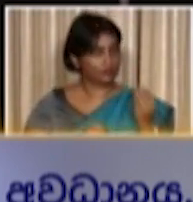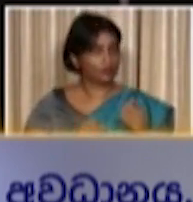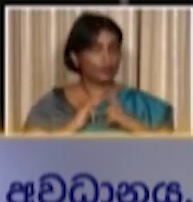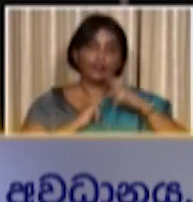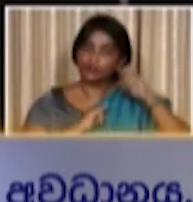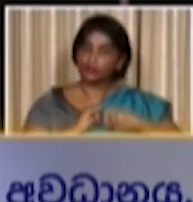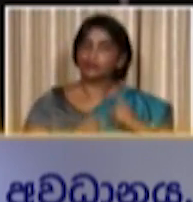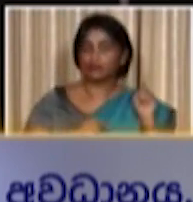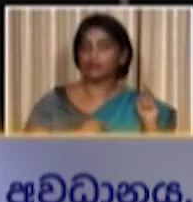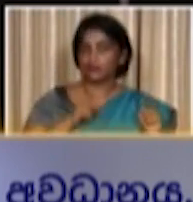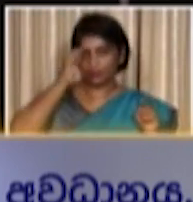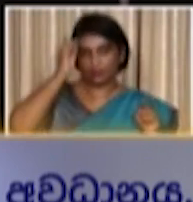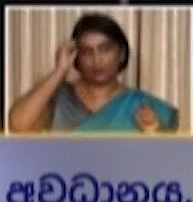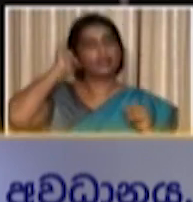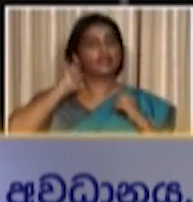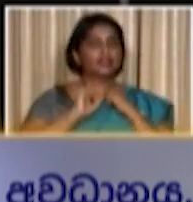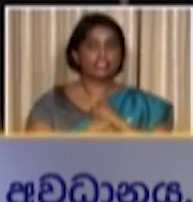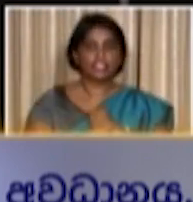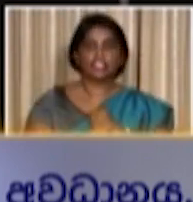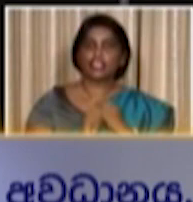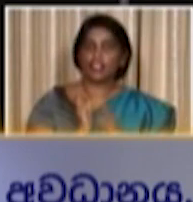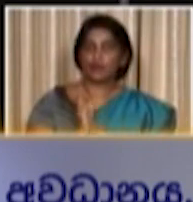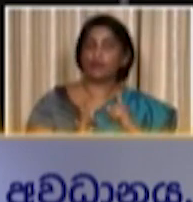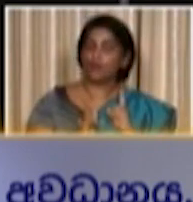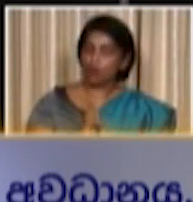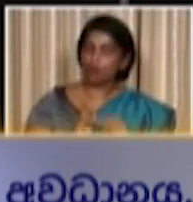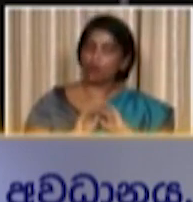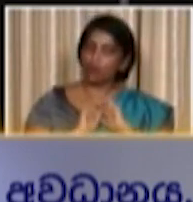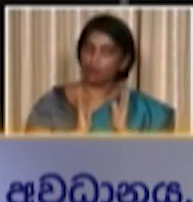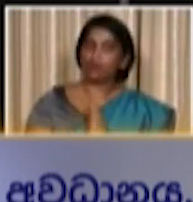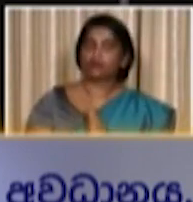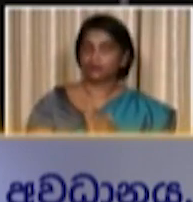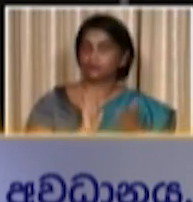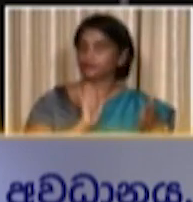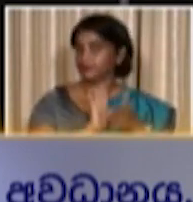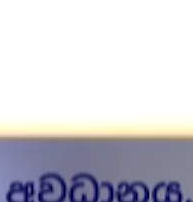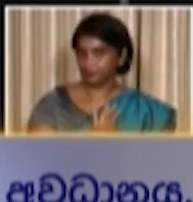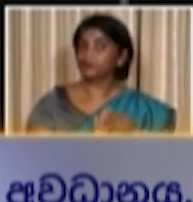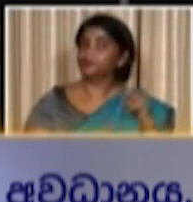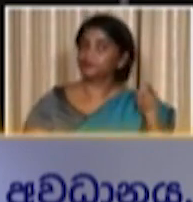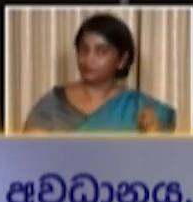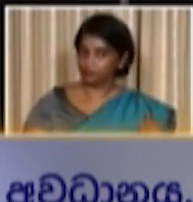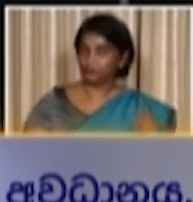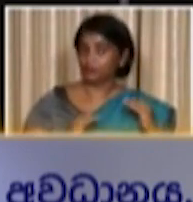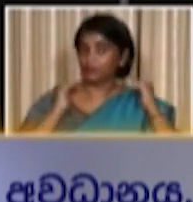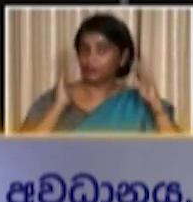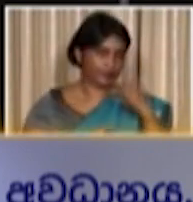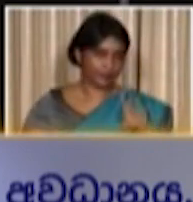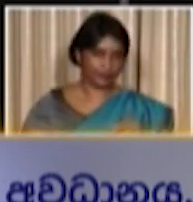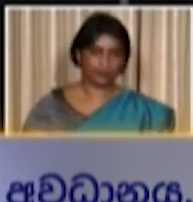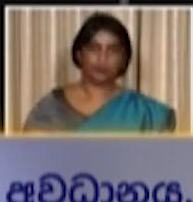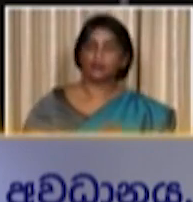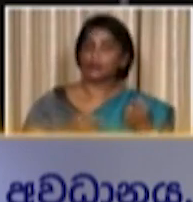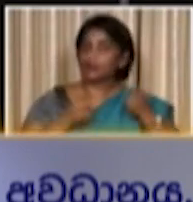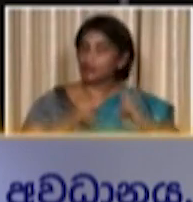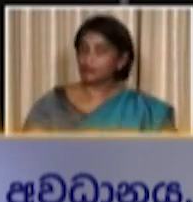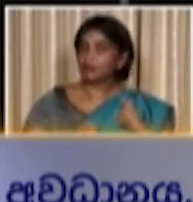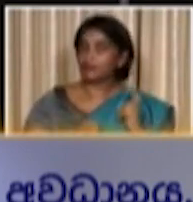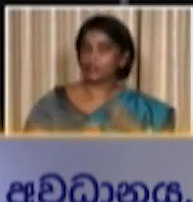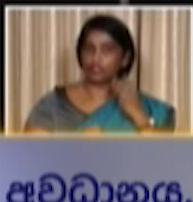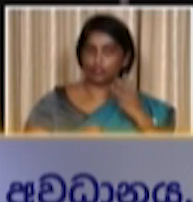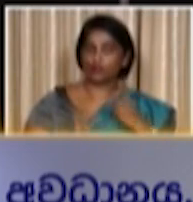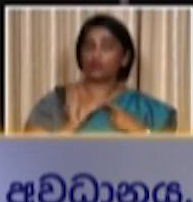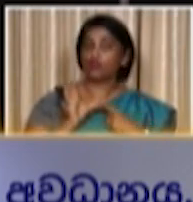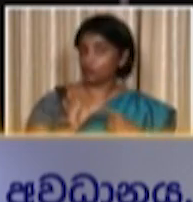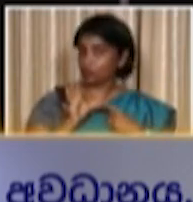විශ්වවිද්‍යාල ආචාර්ය විතරක් නෙවෙයි GMO එක බැංක්ස් මේ ඔක්කොම ඒකට තමයි සම්බන්ධ වෙලා තියෙන්නේ. ඒ ඉහළ බදු මට්ටම නිසා. අනිත් ප්‍රශ්න තුනටම